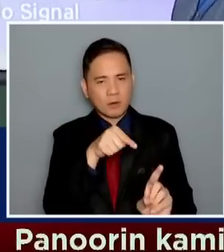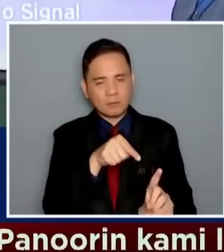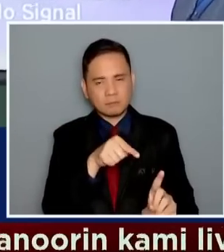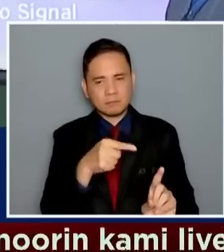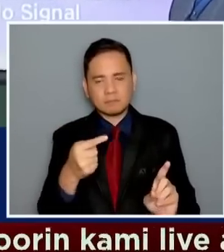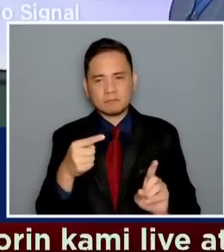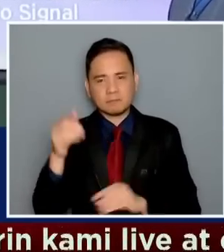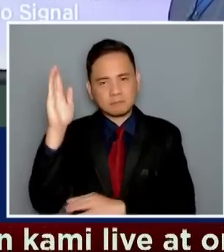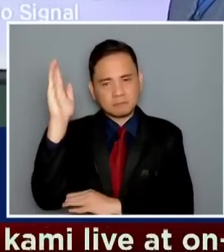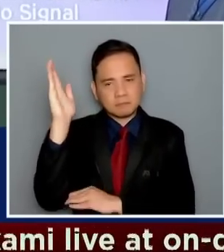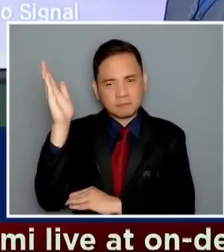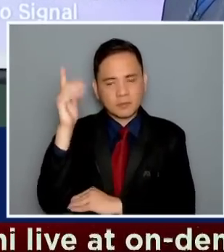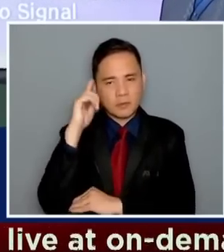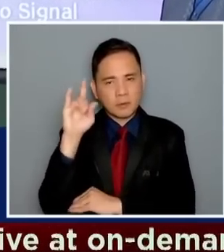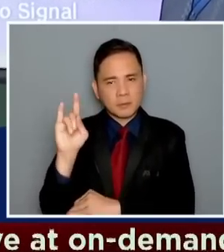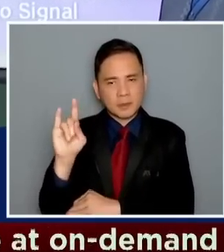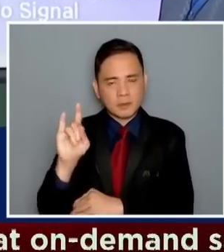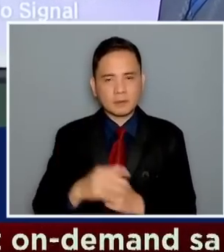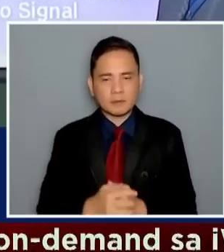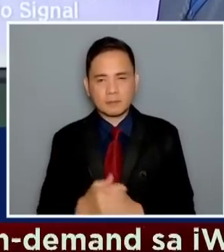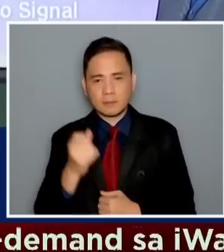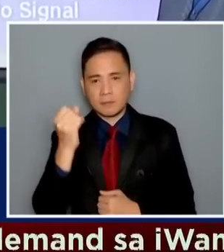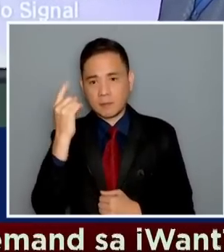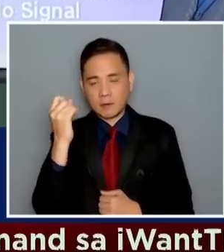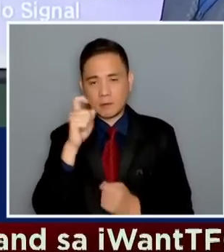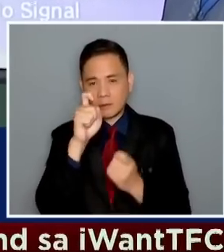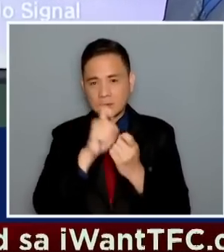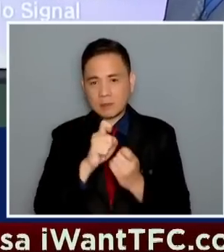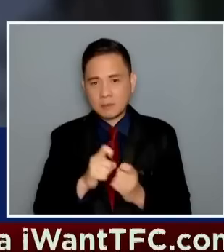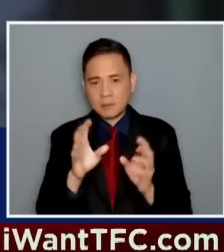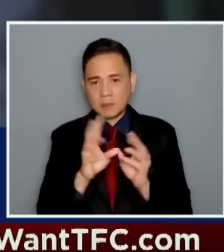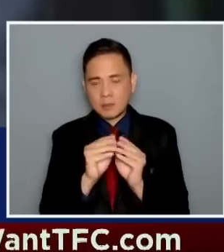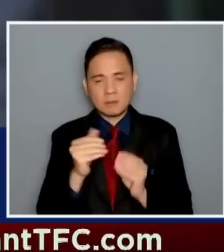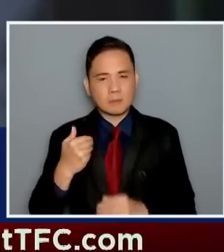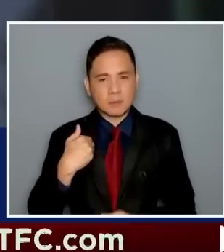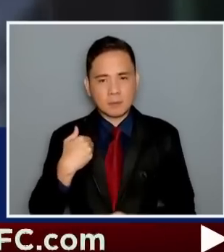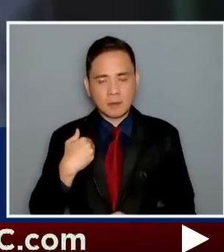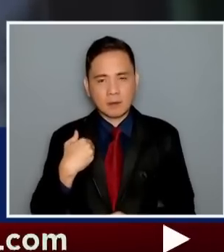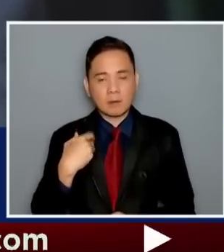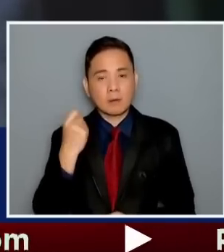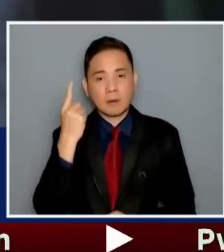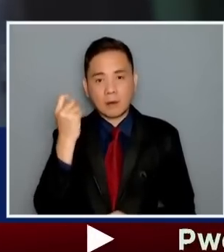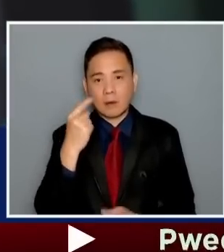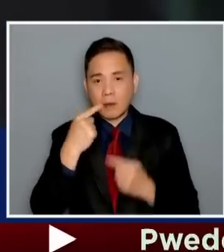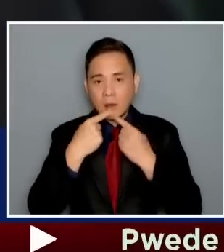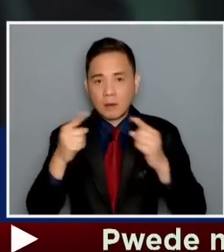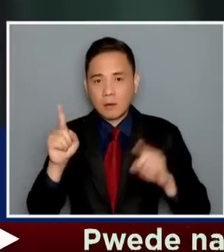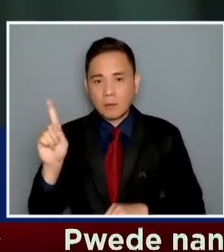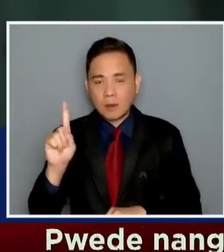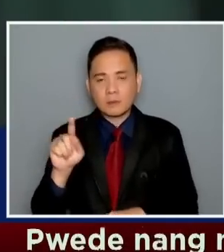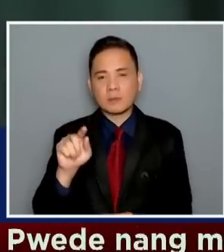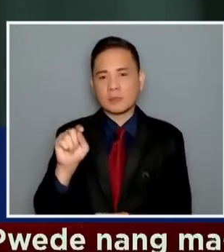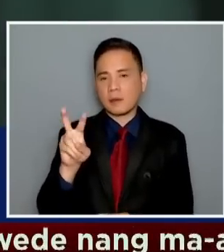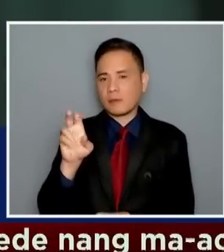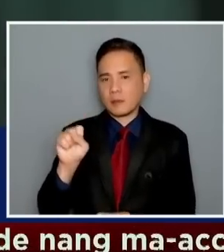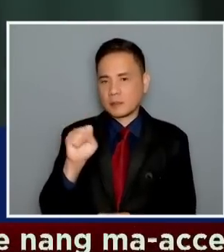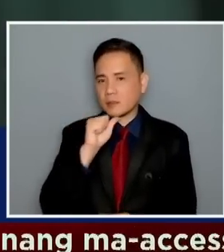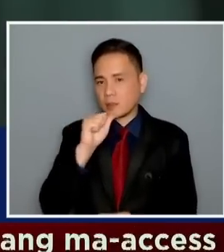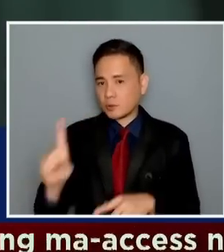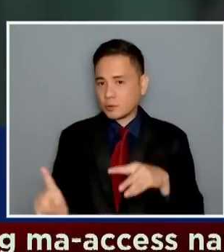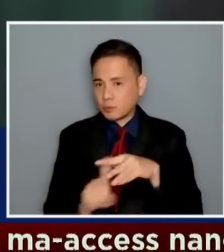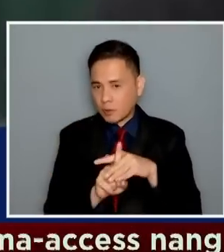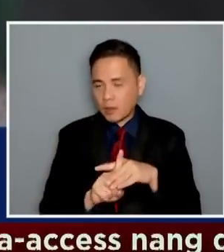Pero matipid pa rin si Espares sa detalye ng meeting. Ang pwede lang nila sabihin, hindi nga nagpakita si Representative Arnulfo Teves Jr. sa loob